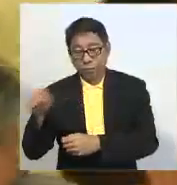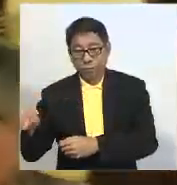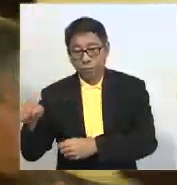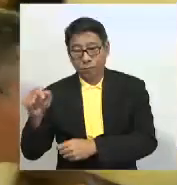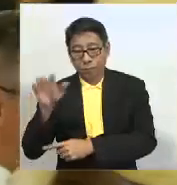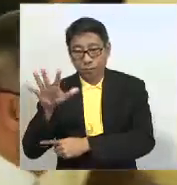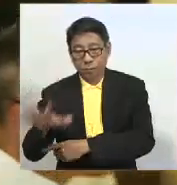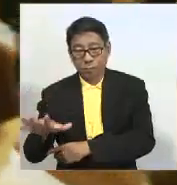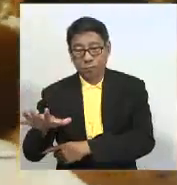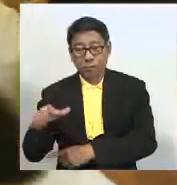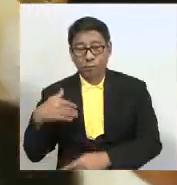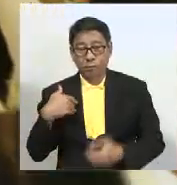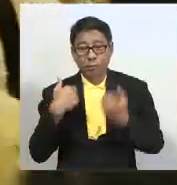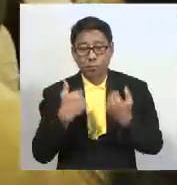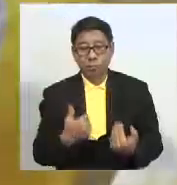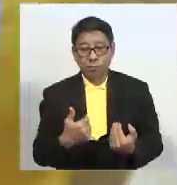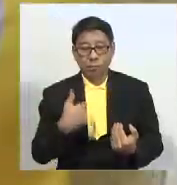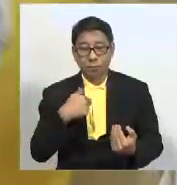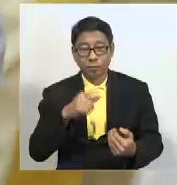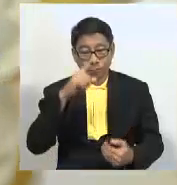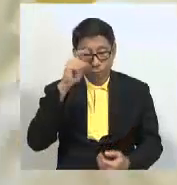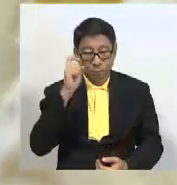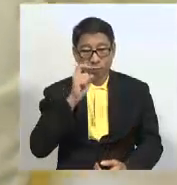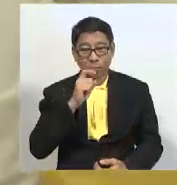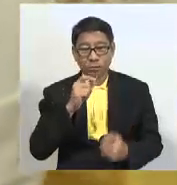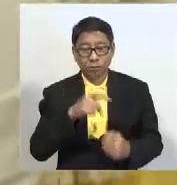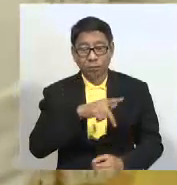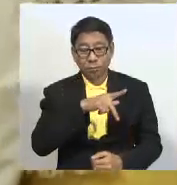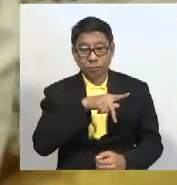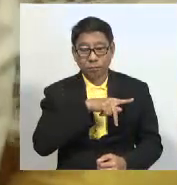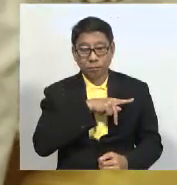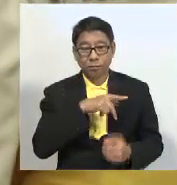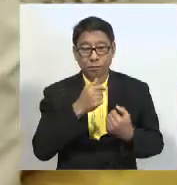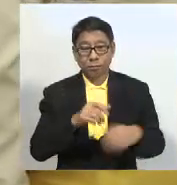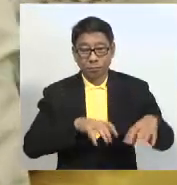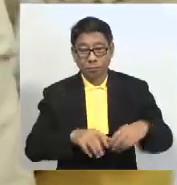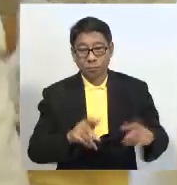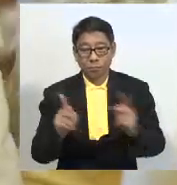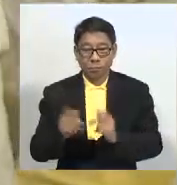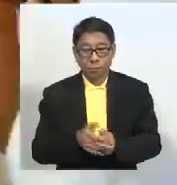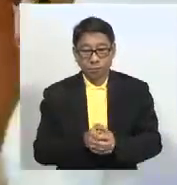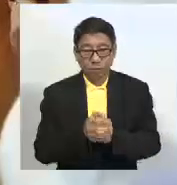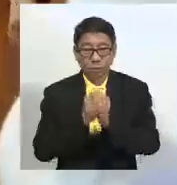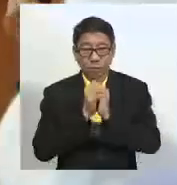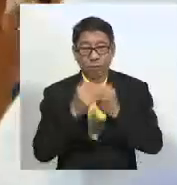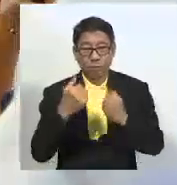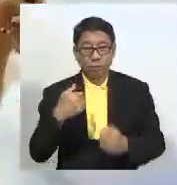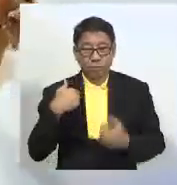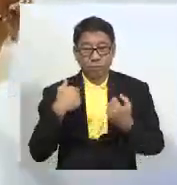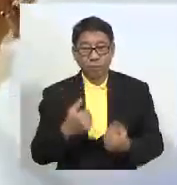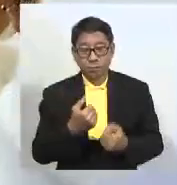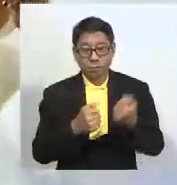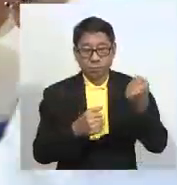ลา 17:00 น.ค่ะนอกจากนี้ในวันเสาร์และในวันพระก็จะมีการจัดกิจกรรมสวดมนต์ฟังเทศในเวล